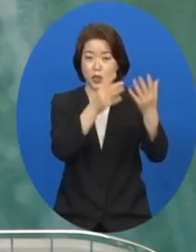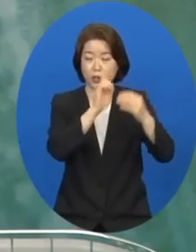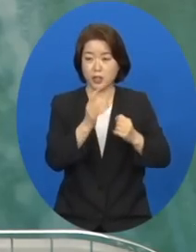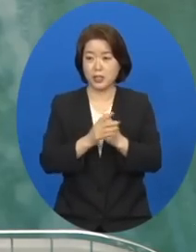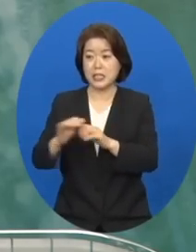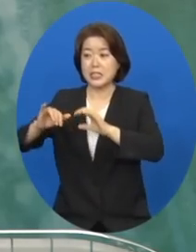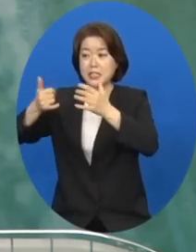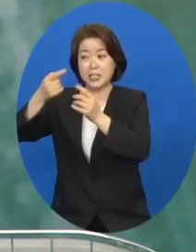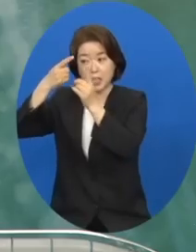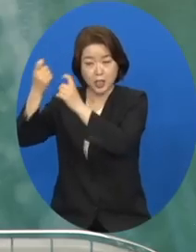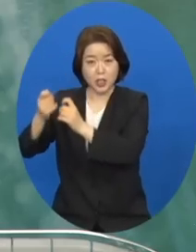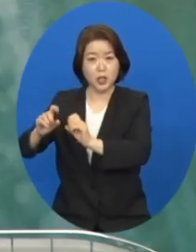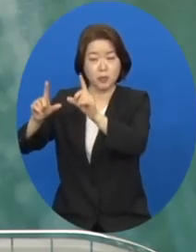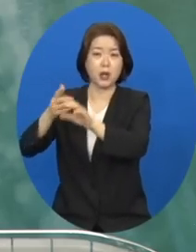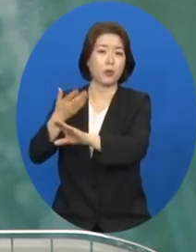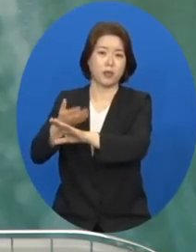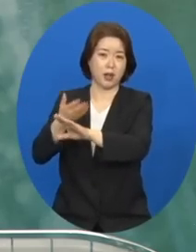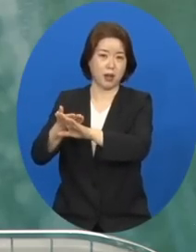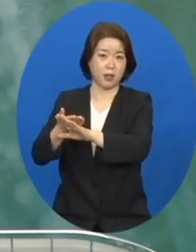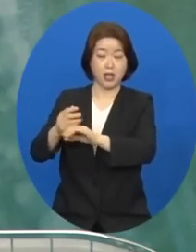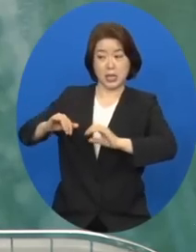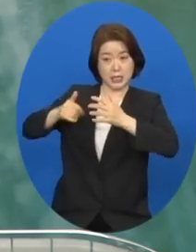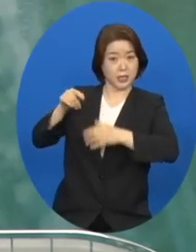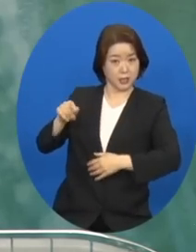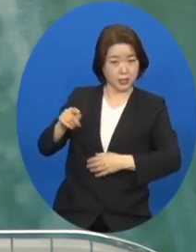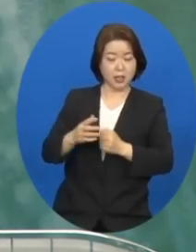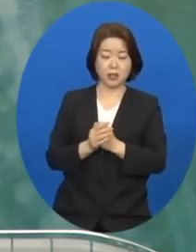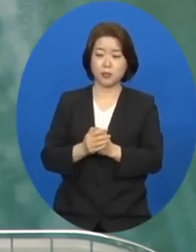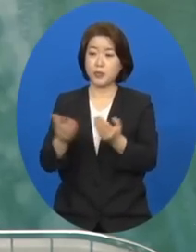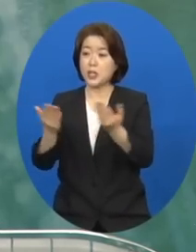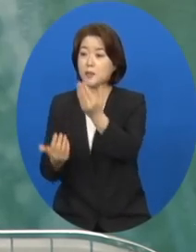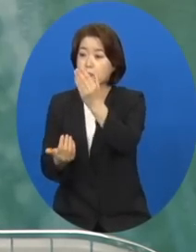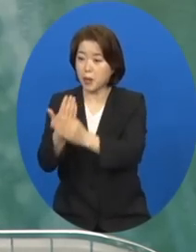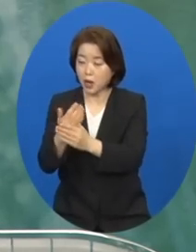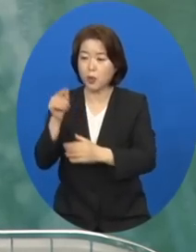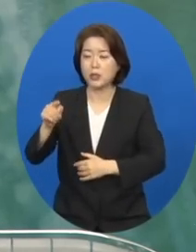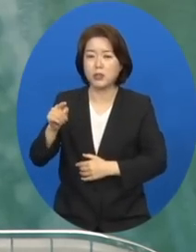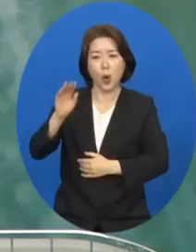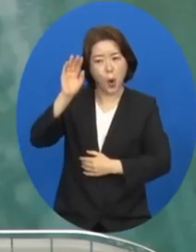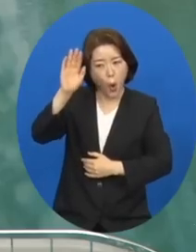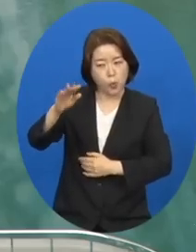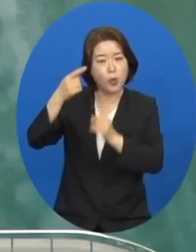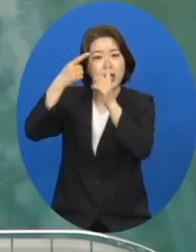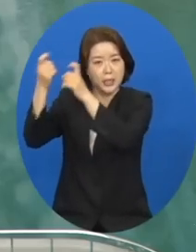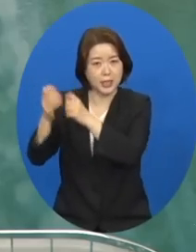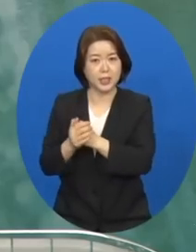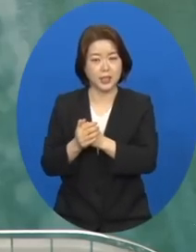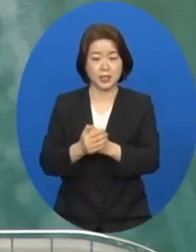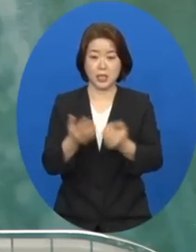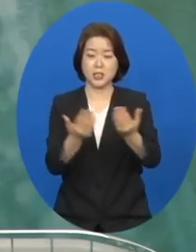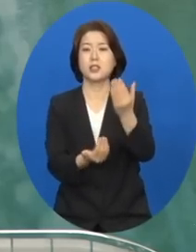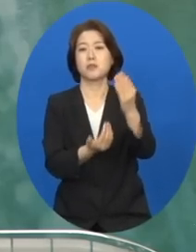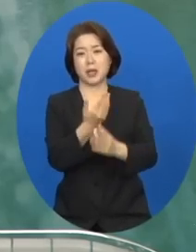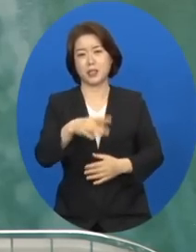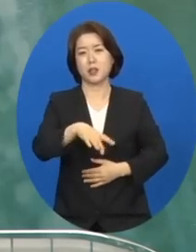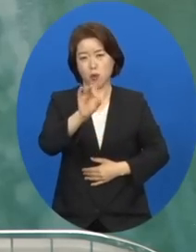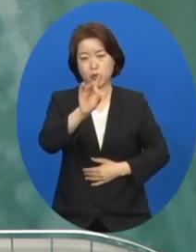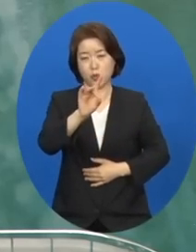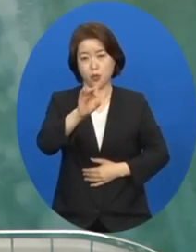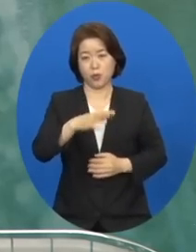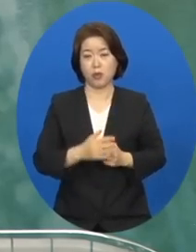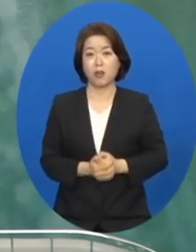일반 기념일은 사건이 터지고 그것을 기념을 합니다 사건이 먼저 벌어지고 개념 하는